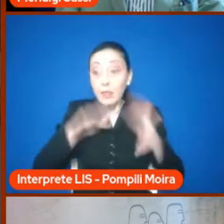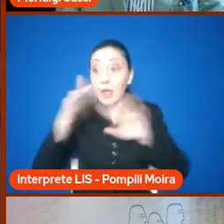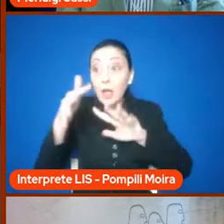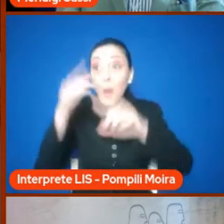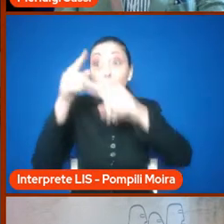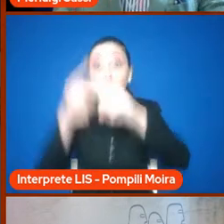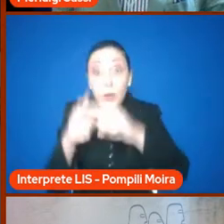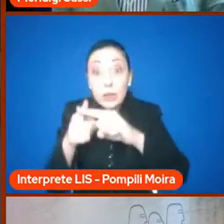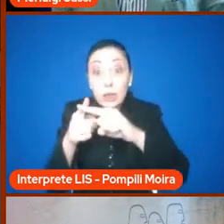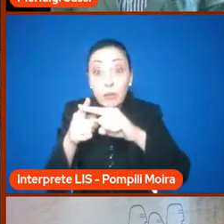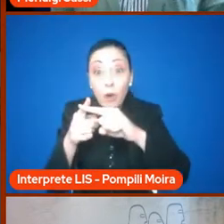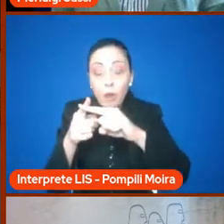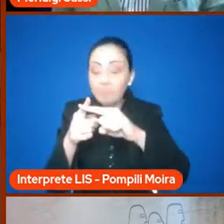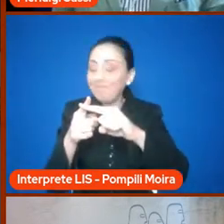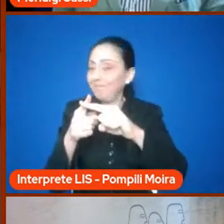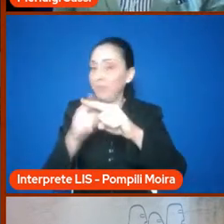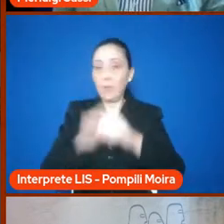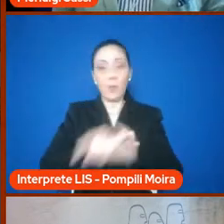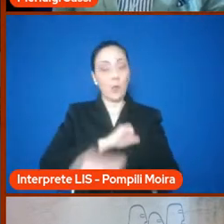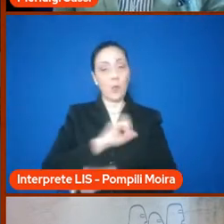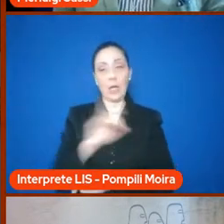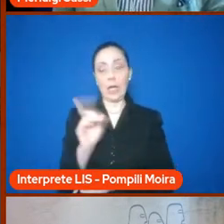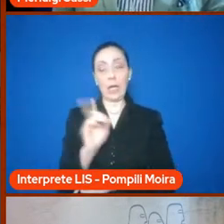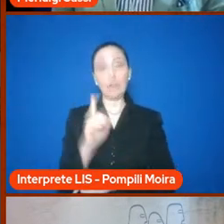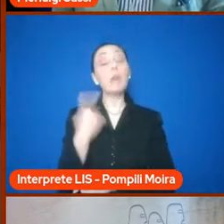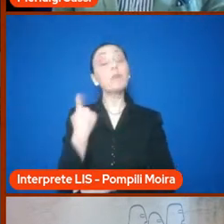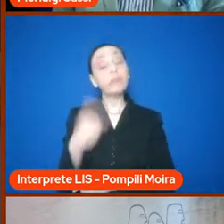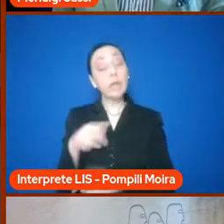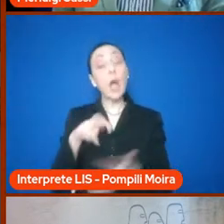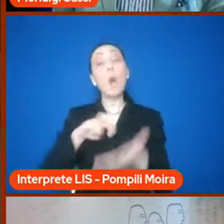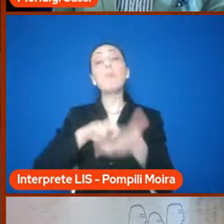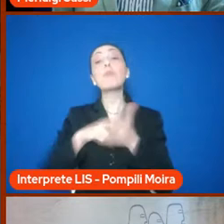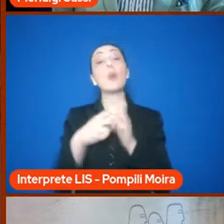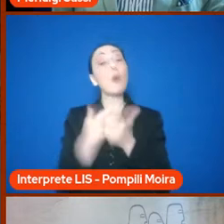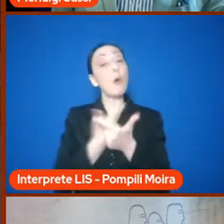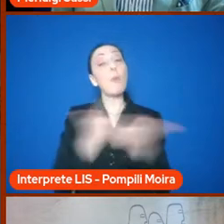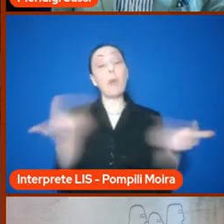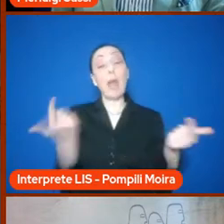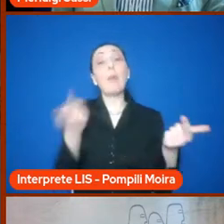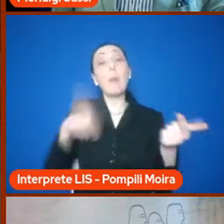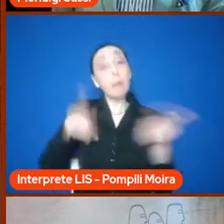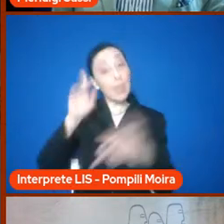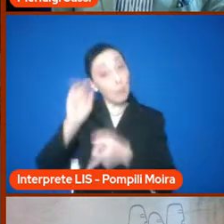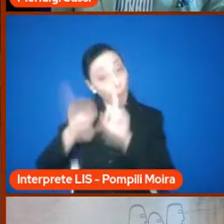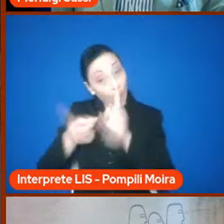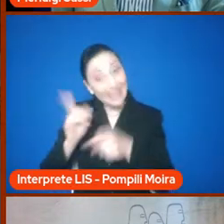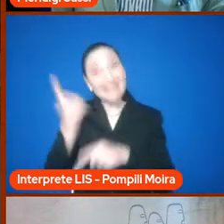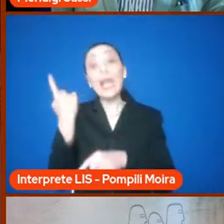questo è un problema enorme per la politica, ma in realtà per la nostra società.